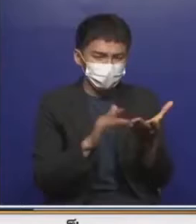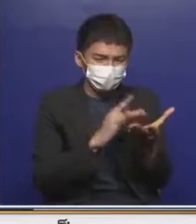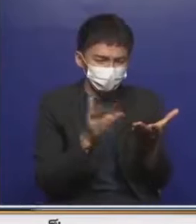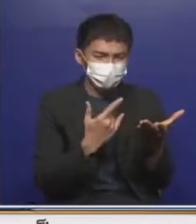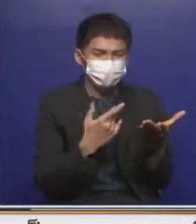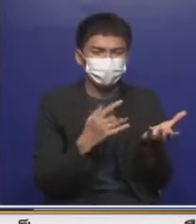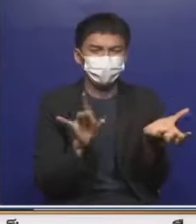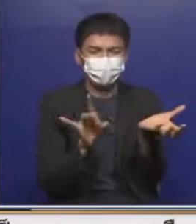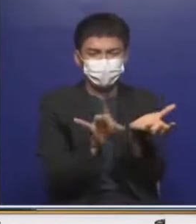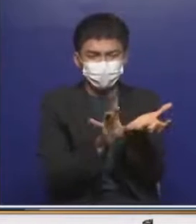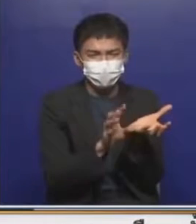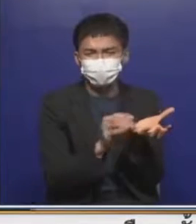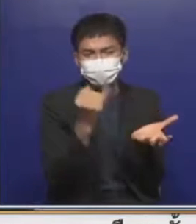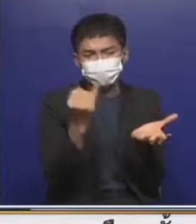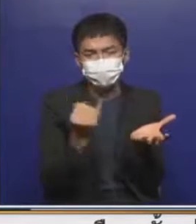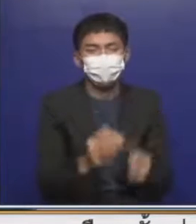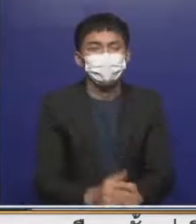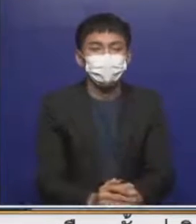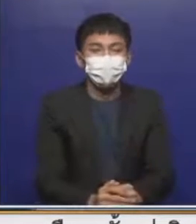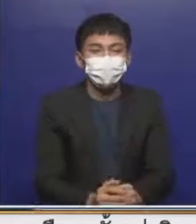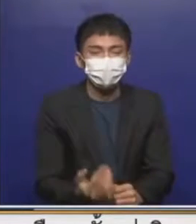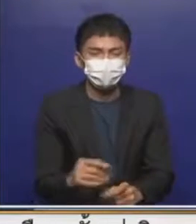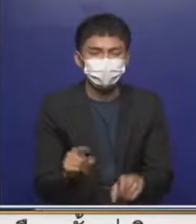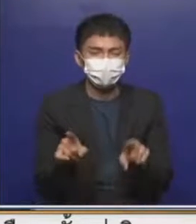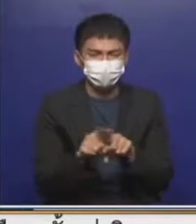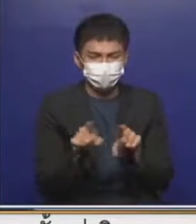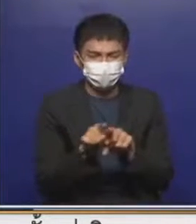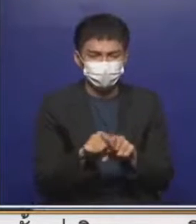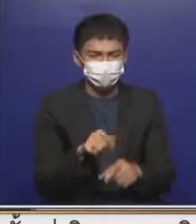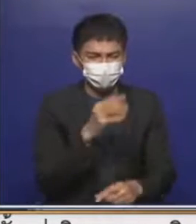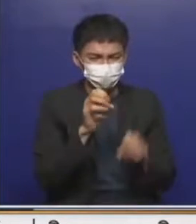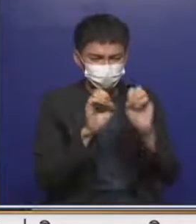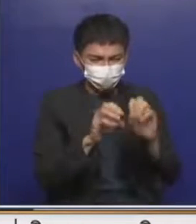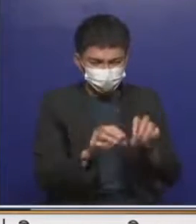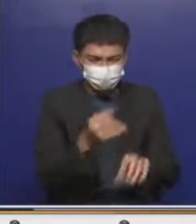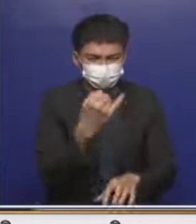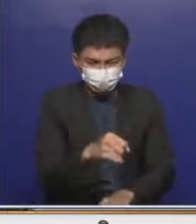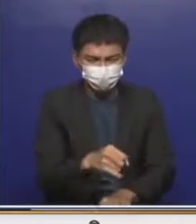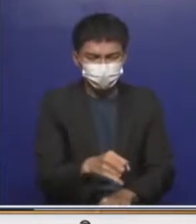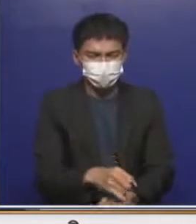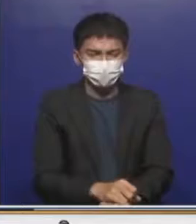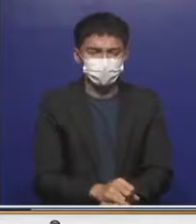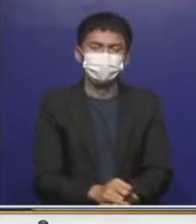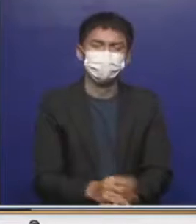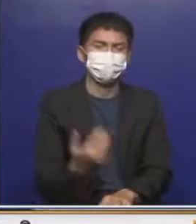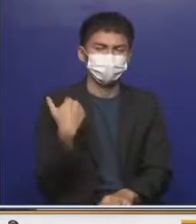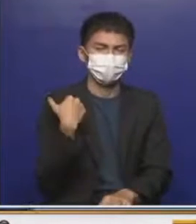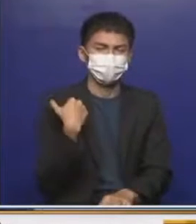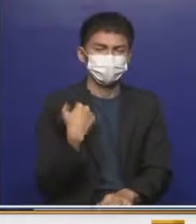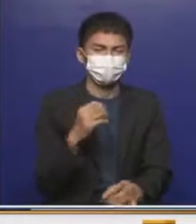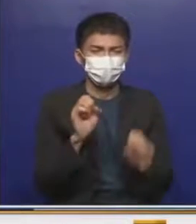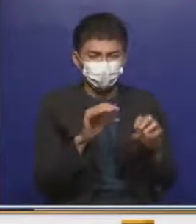มีหลายบธเรียนถูกนัษาติ ต่งวาสอนผิดก็ยังสอนอยนั่นสได์ถดไปคร